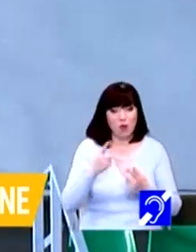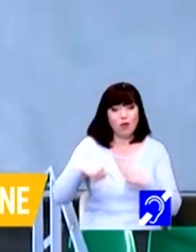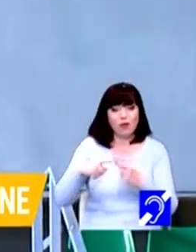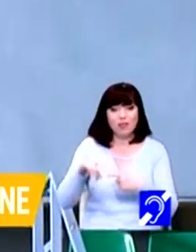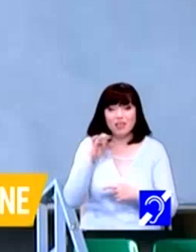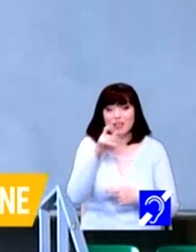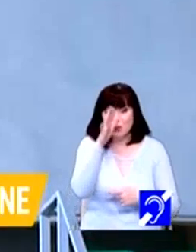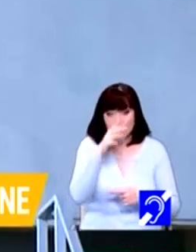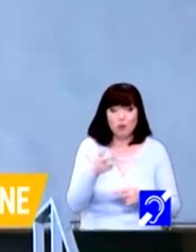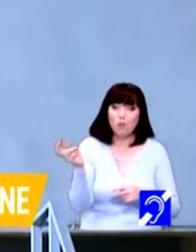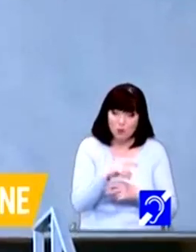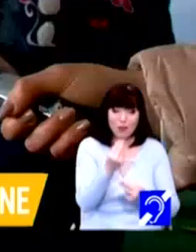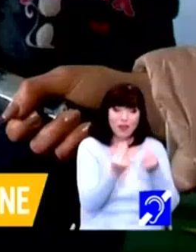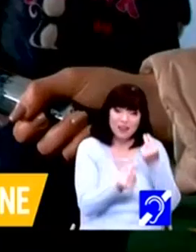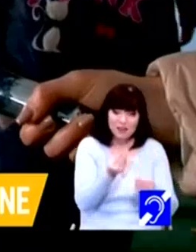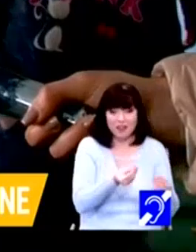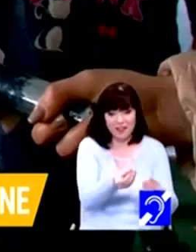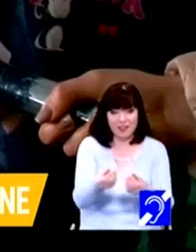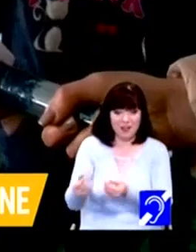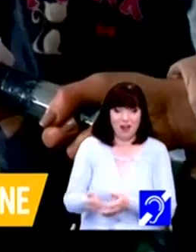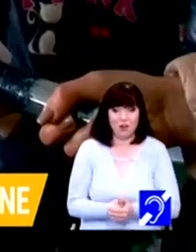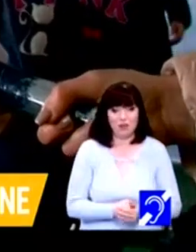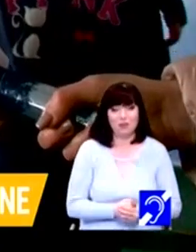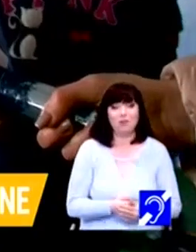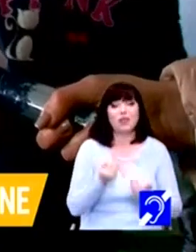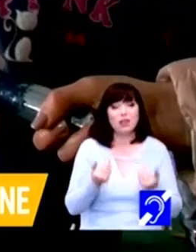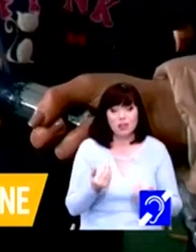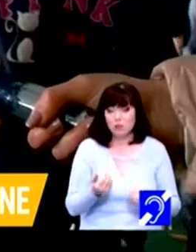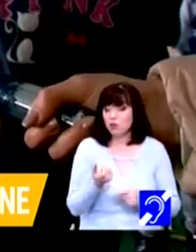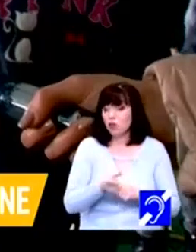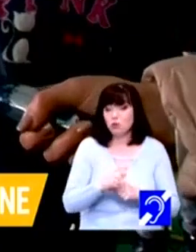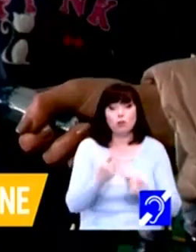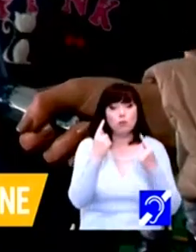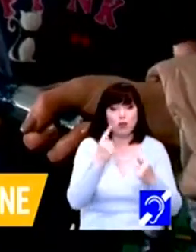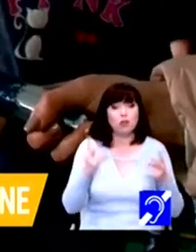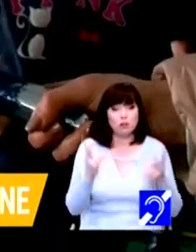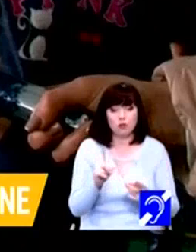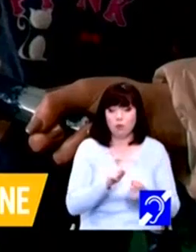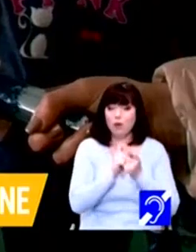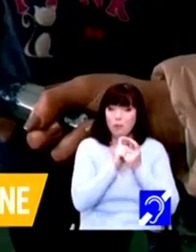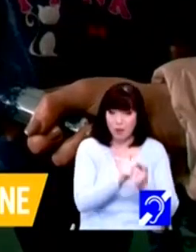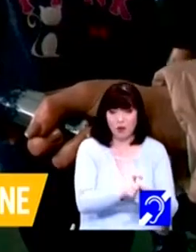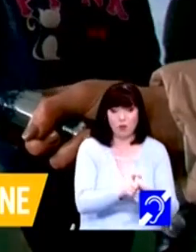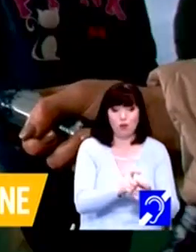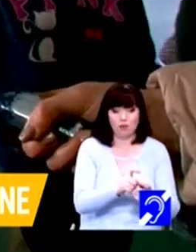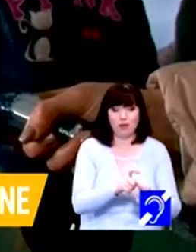din Chișinău vin să se joace cu ei. Acum este foarte mare nevoie ca noi să luptăm în continuare